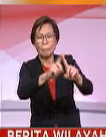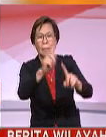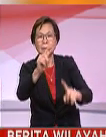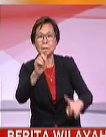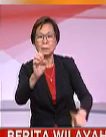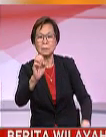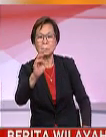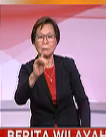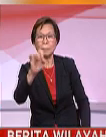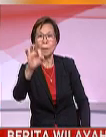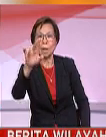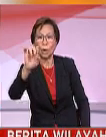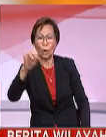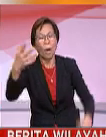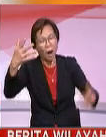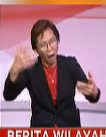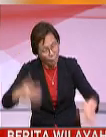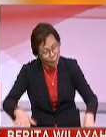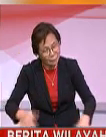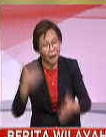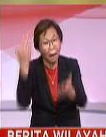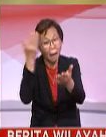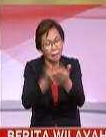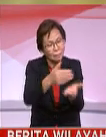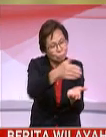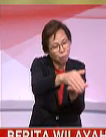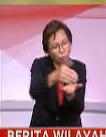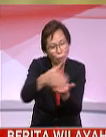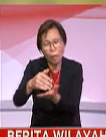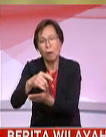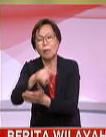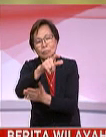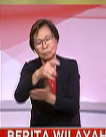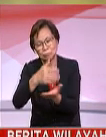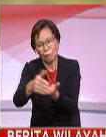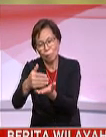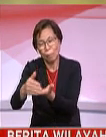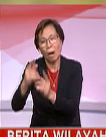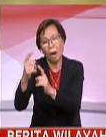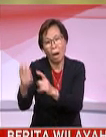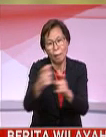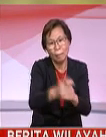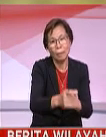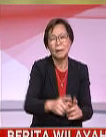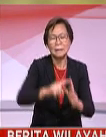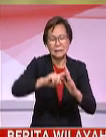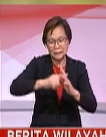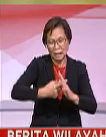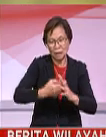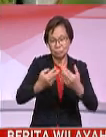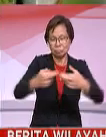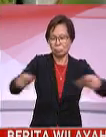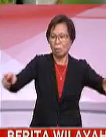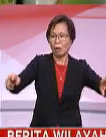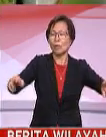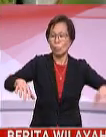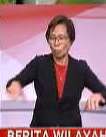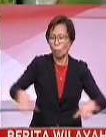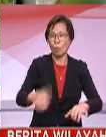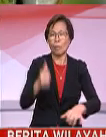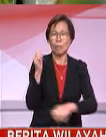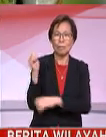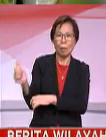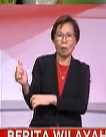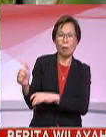Temerloh sebelum diagih kepada mereka yang terlibat. Majlis pelepasan misi berkenaan disempurnakan